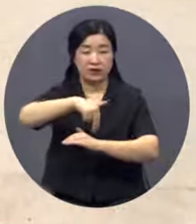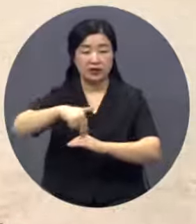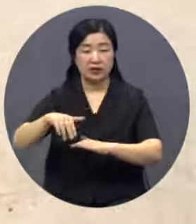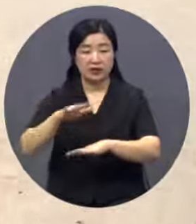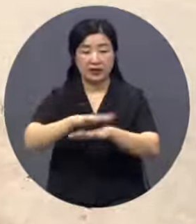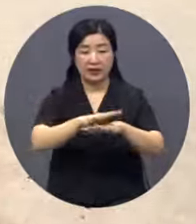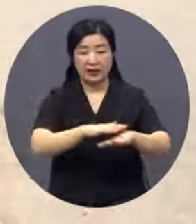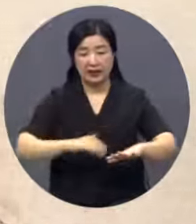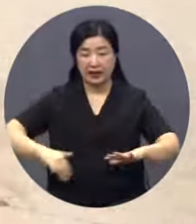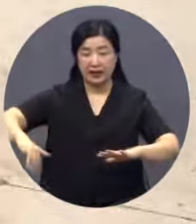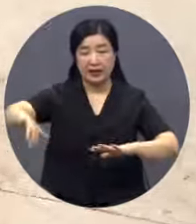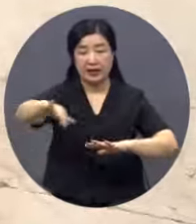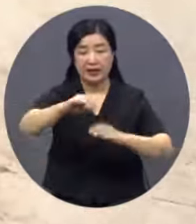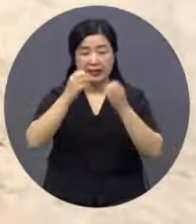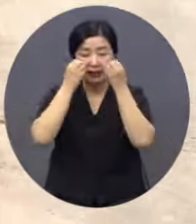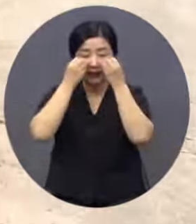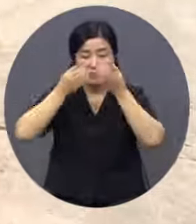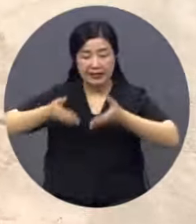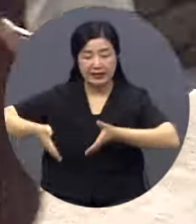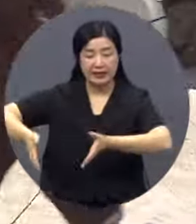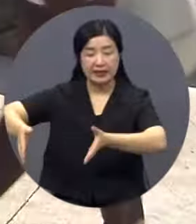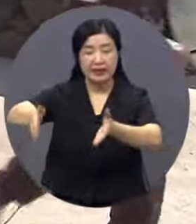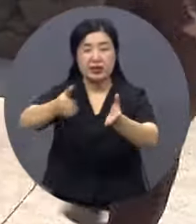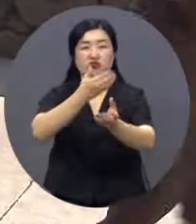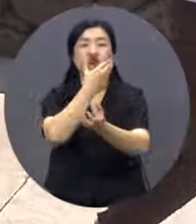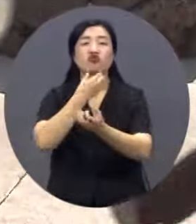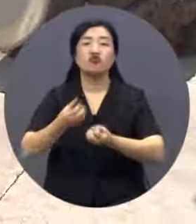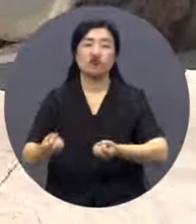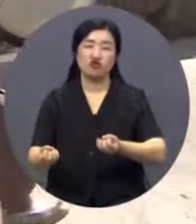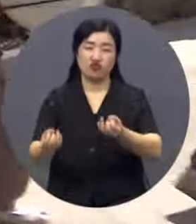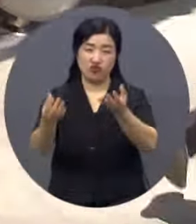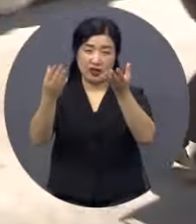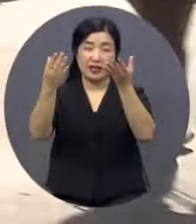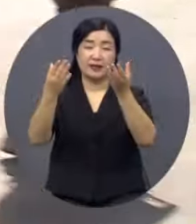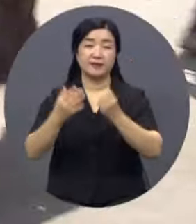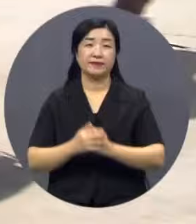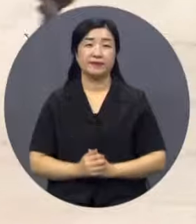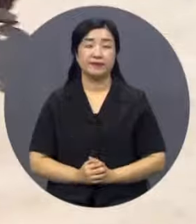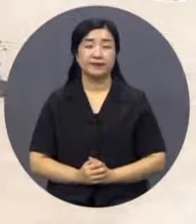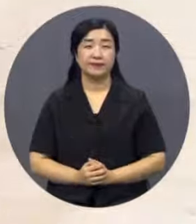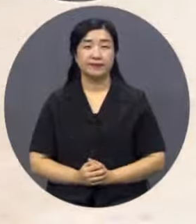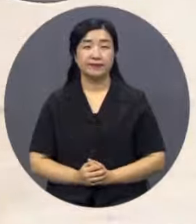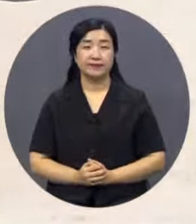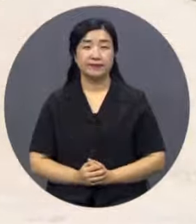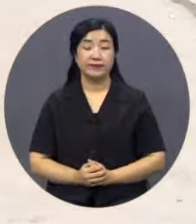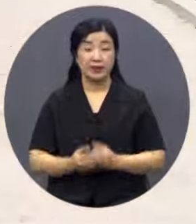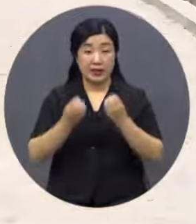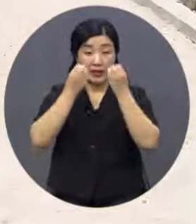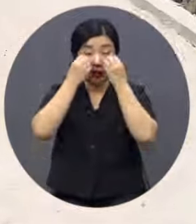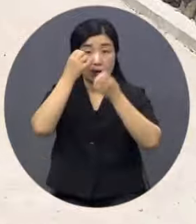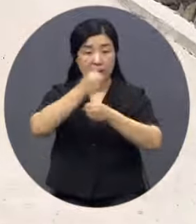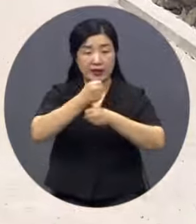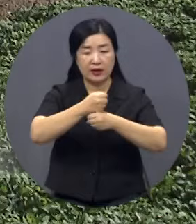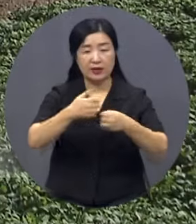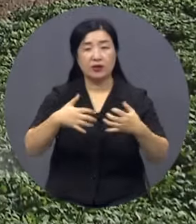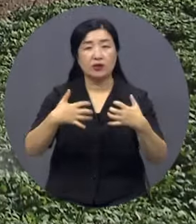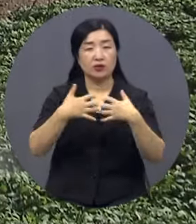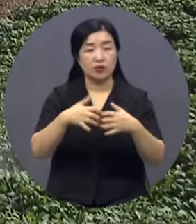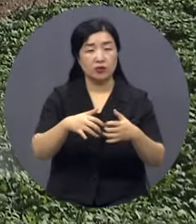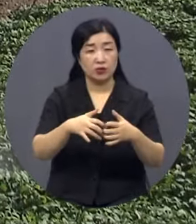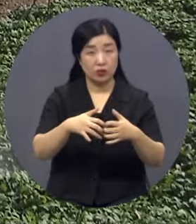사이로 널찍한 새 길이 개통된 것을 축하하는 행사입니다. 새로 만든 농기계